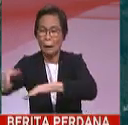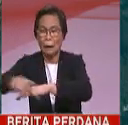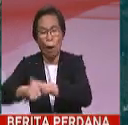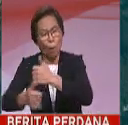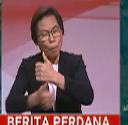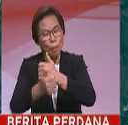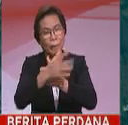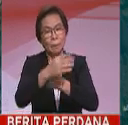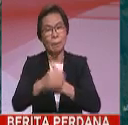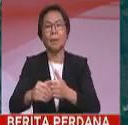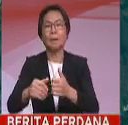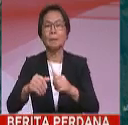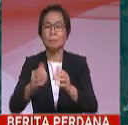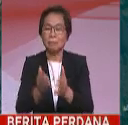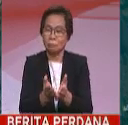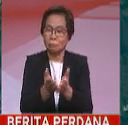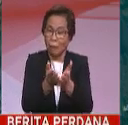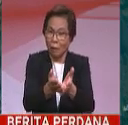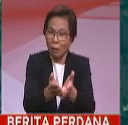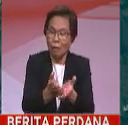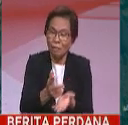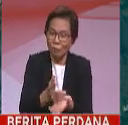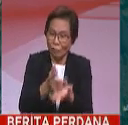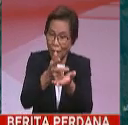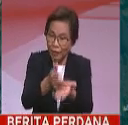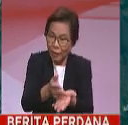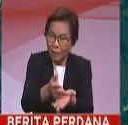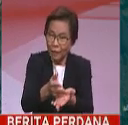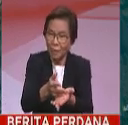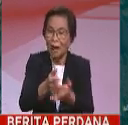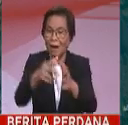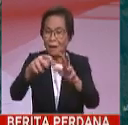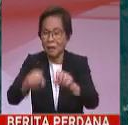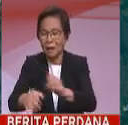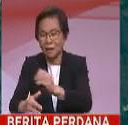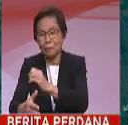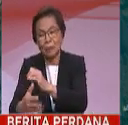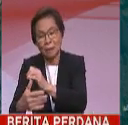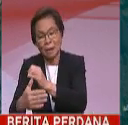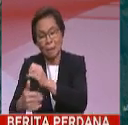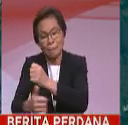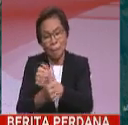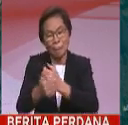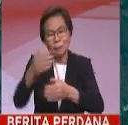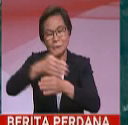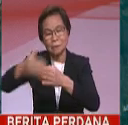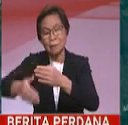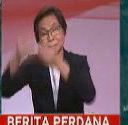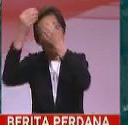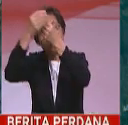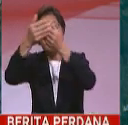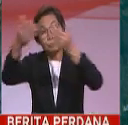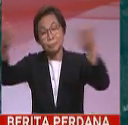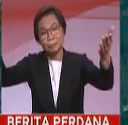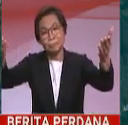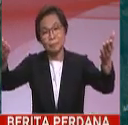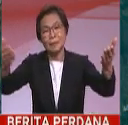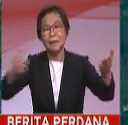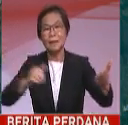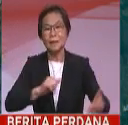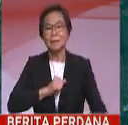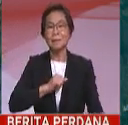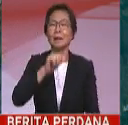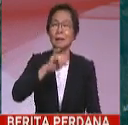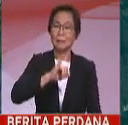laut termasuk aktiviti perkapalan, perkhidmatan feri dan aktiviti menangkap ikan. Sekian sahaja info cuaca pada malam ini. Saya